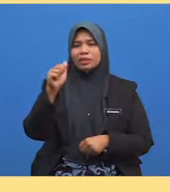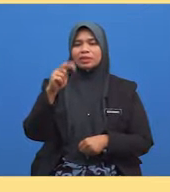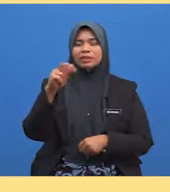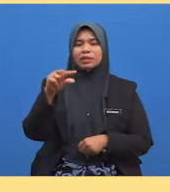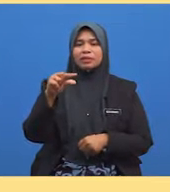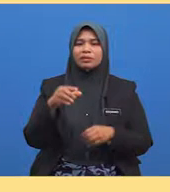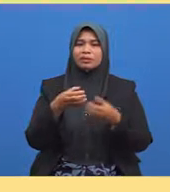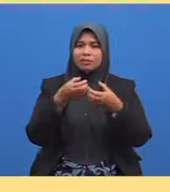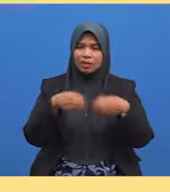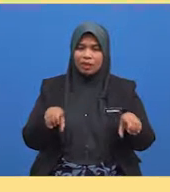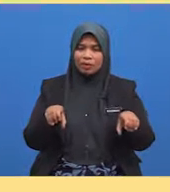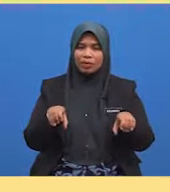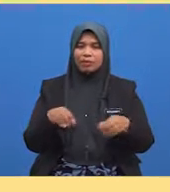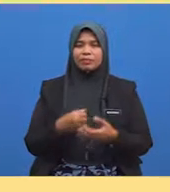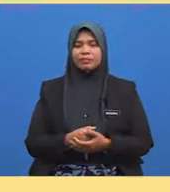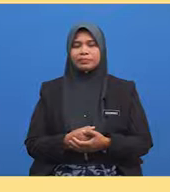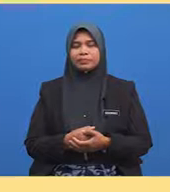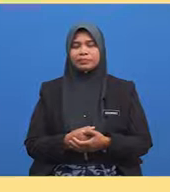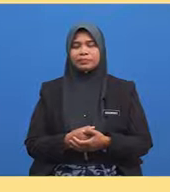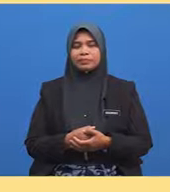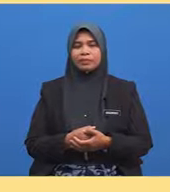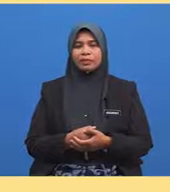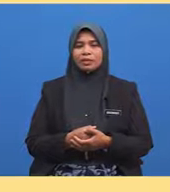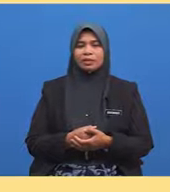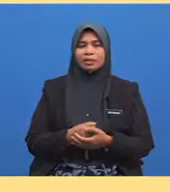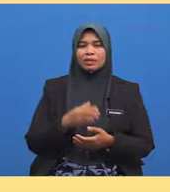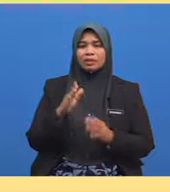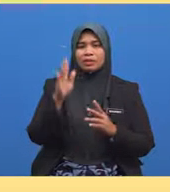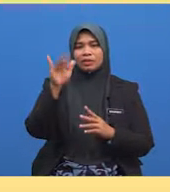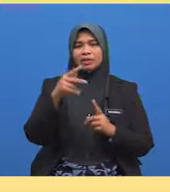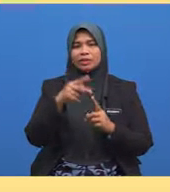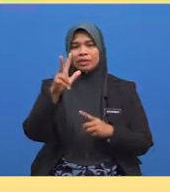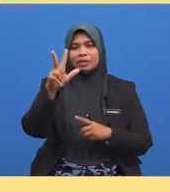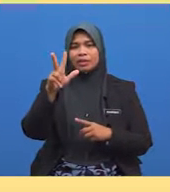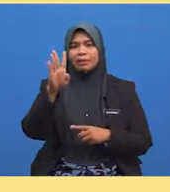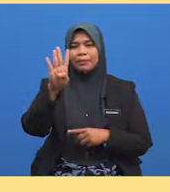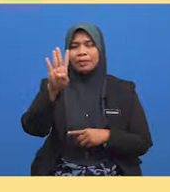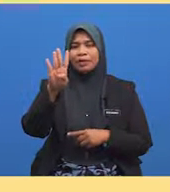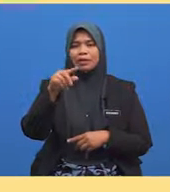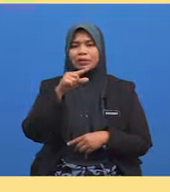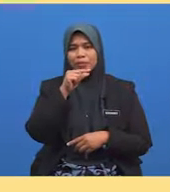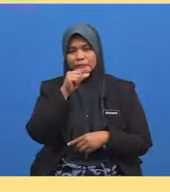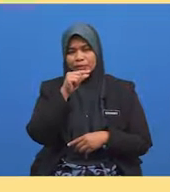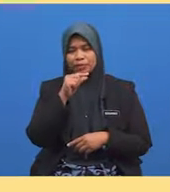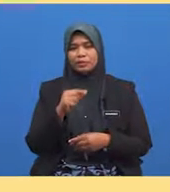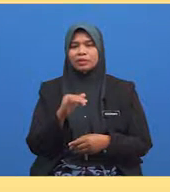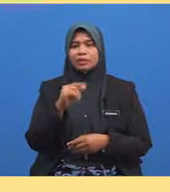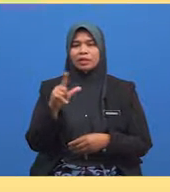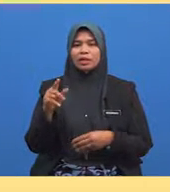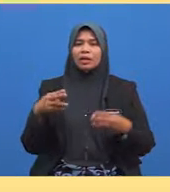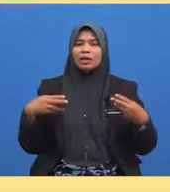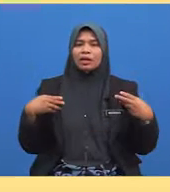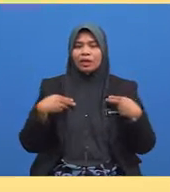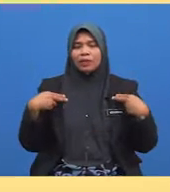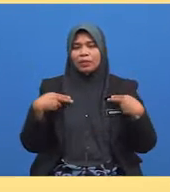bertelur dan melakukan persenyawaan luar. Mnemonik yang ketiga, huruf B,